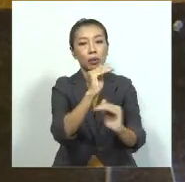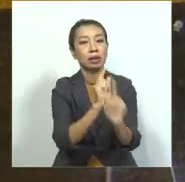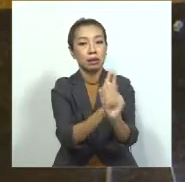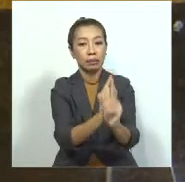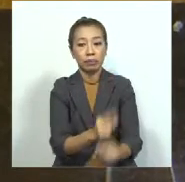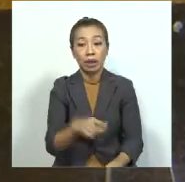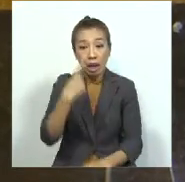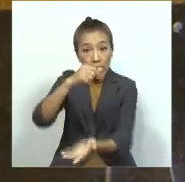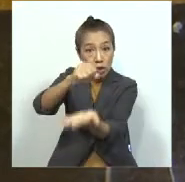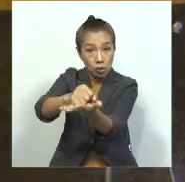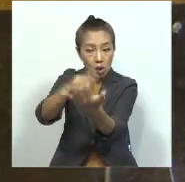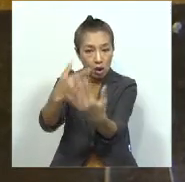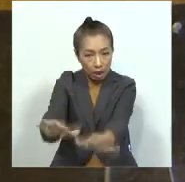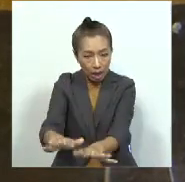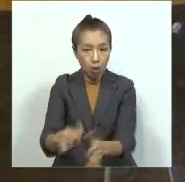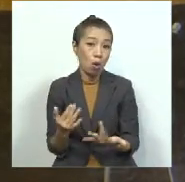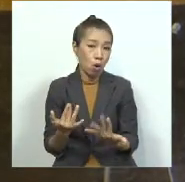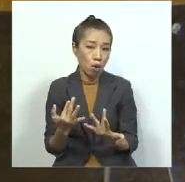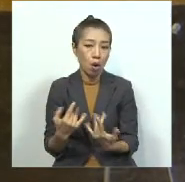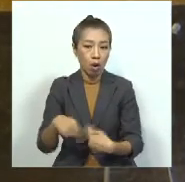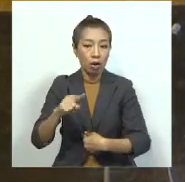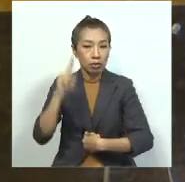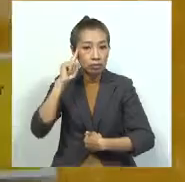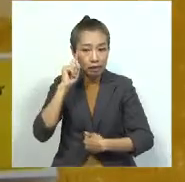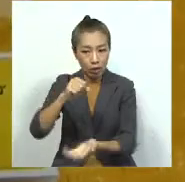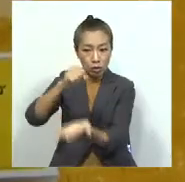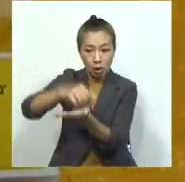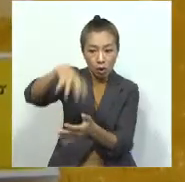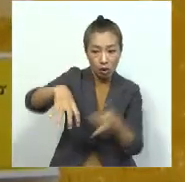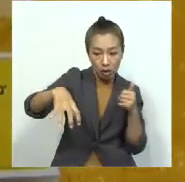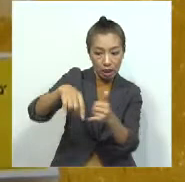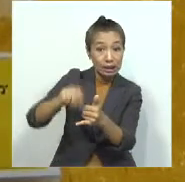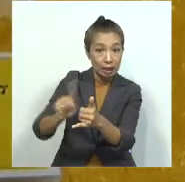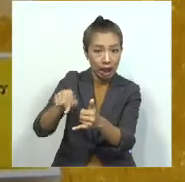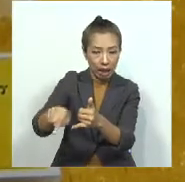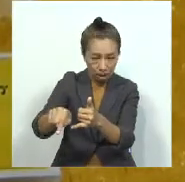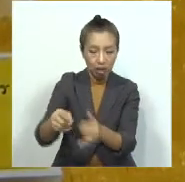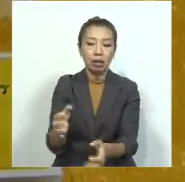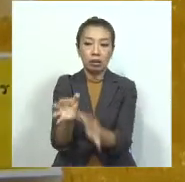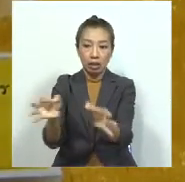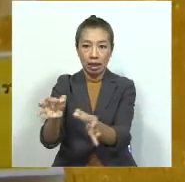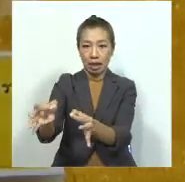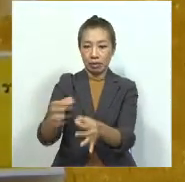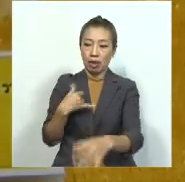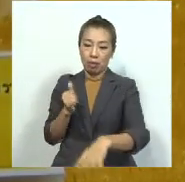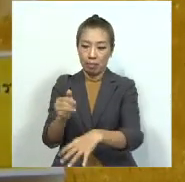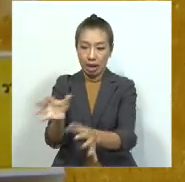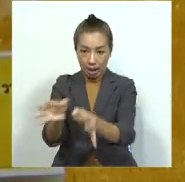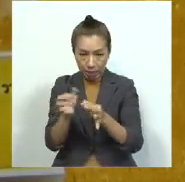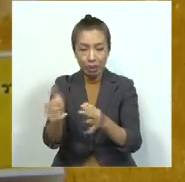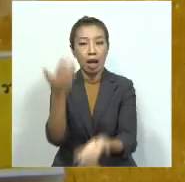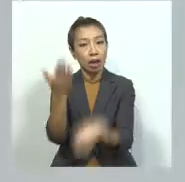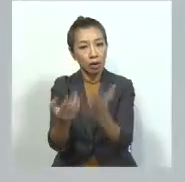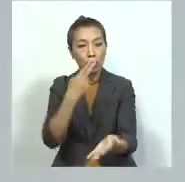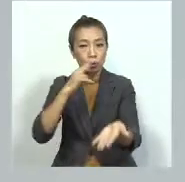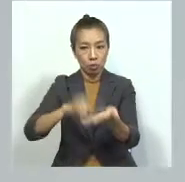จะมีกำหนดรับเหรียญ นะครับไปรับได้ที่สถานที่สั่งจองก็ได้นะครับหรือว่าจะรับผ่านช่องทางไปรษณีย์ก็ได้ตั้งแต่วันที่1มิถุน